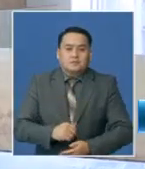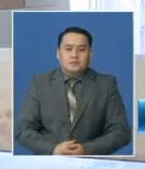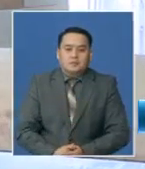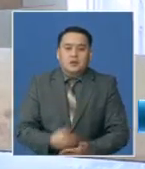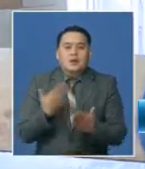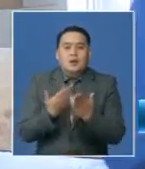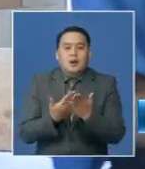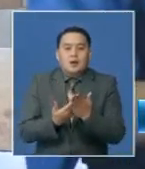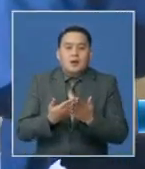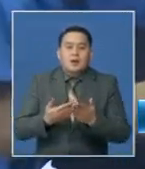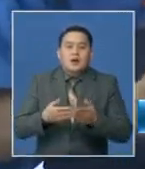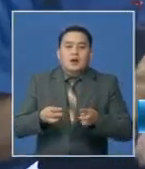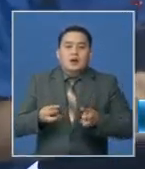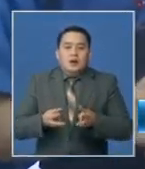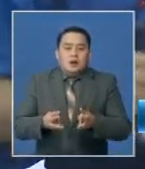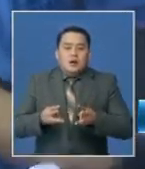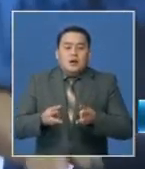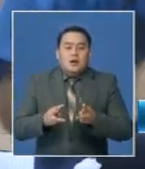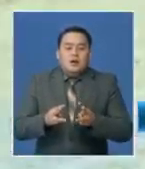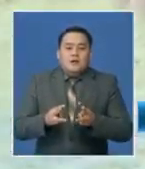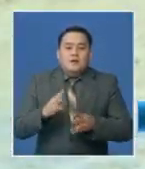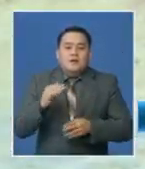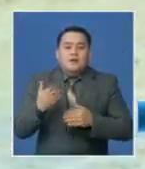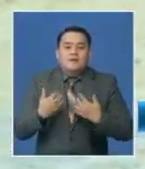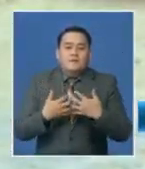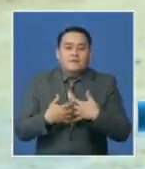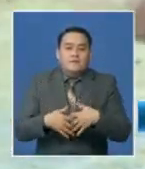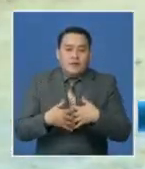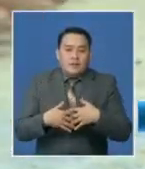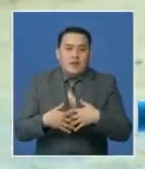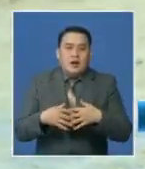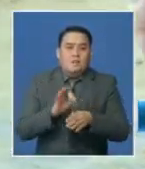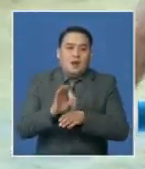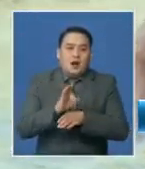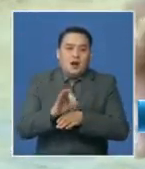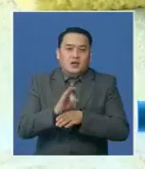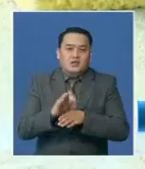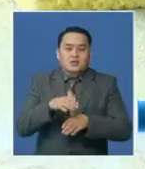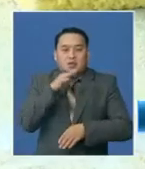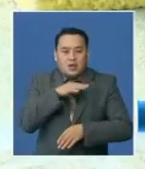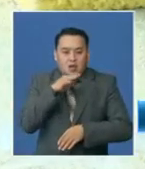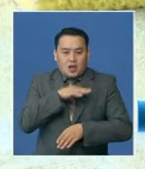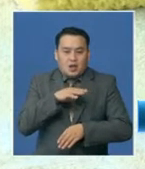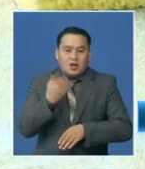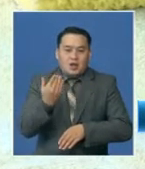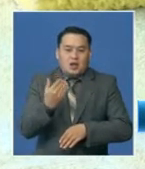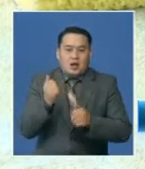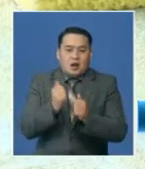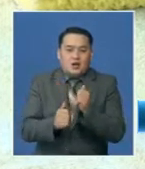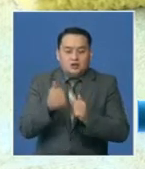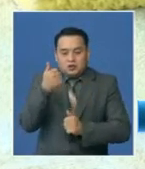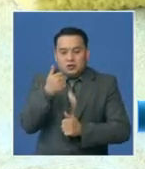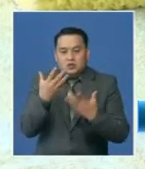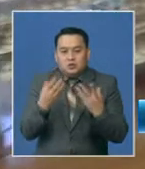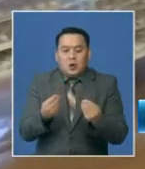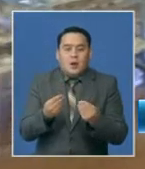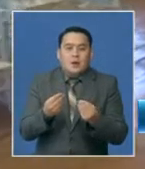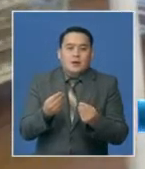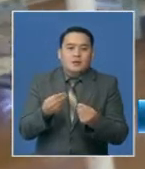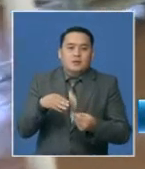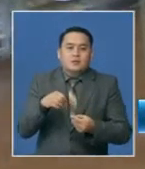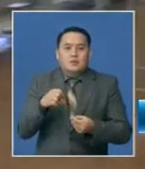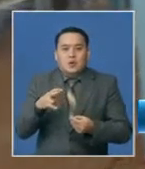доступному государственному кредиту многие из них смогли открыть свое дело. Особое внимание уделяется трудоустройству людей с инвалидностью.